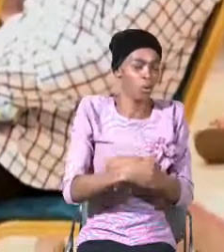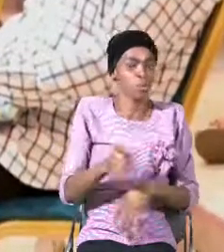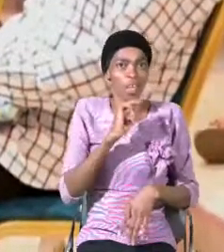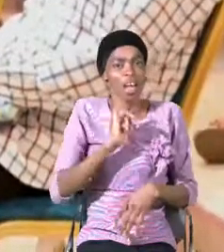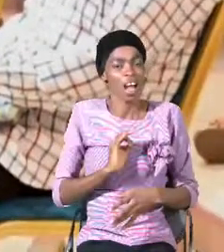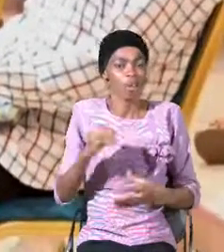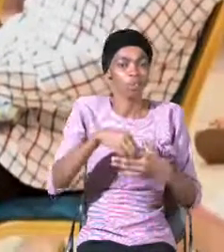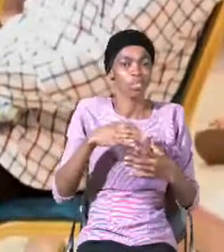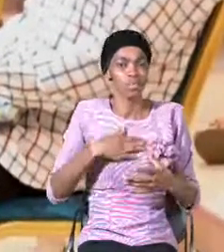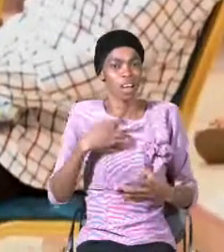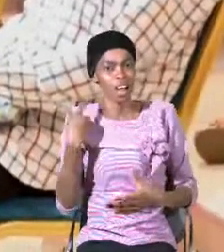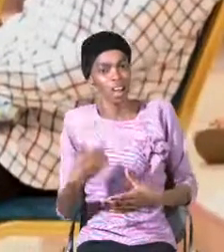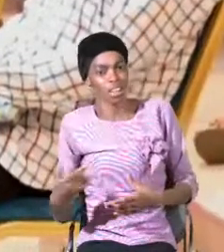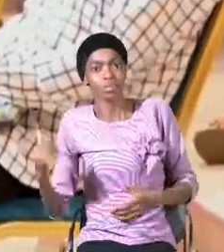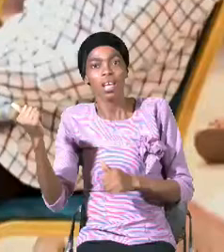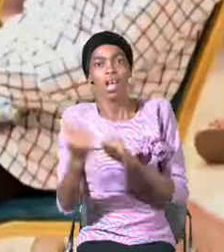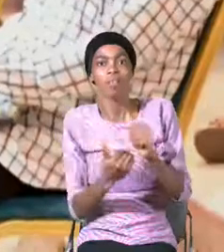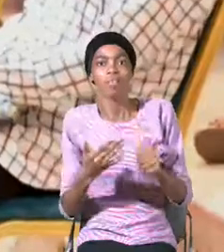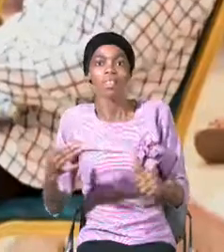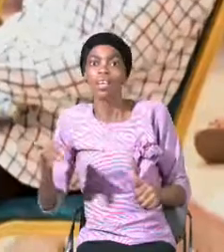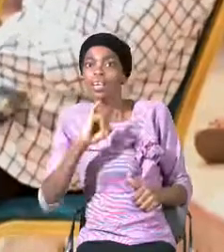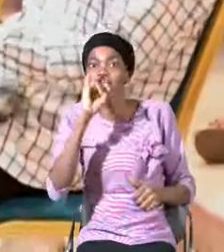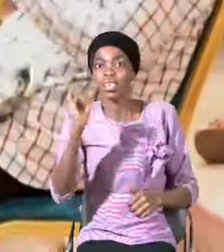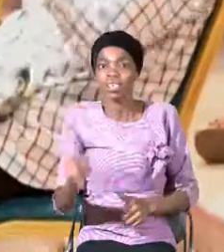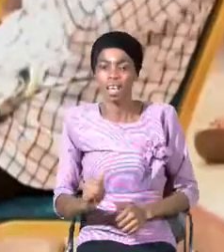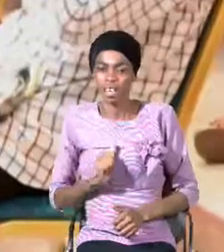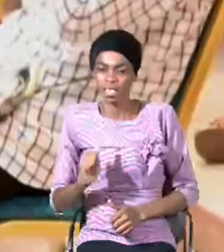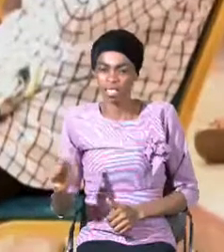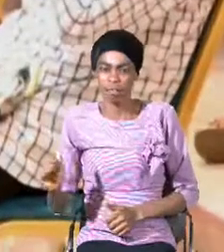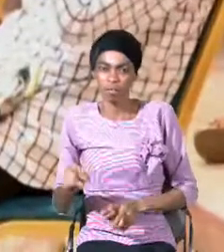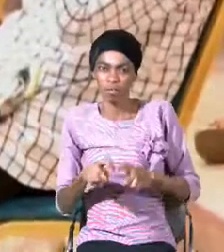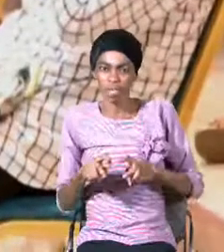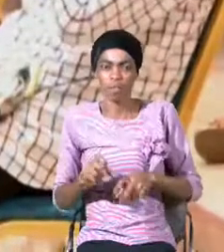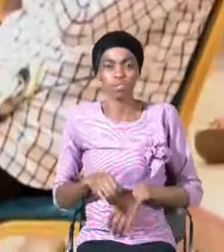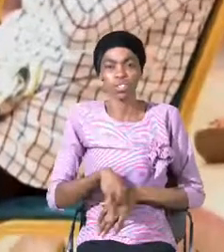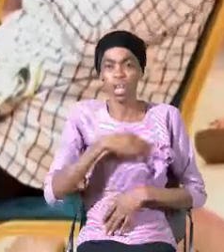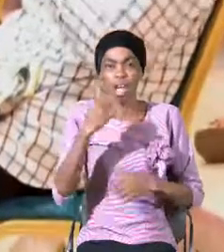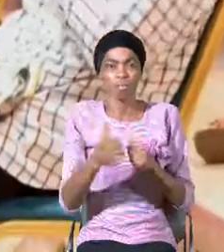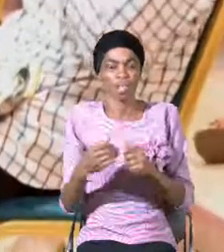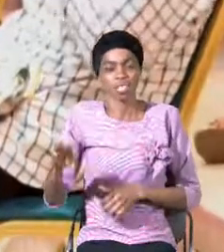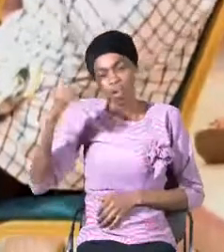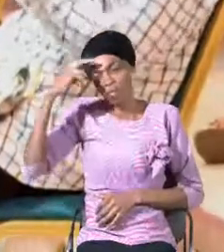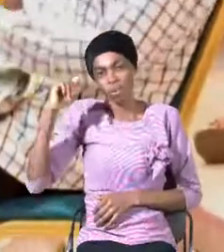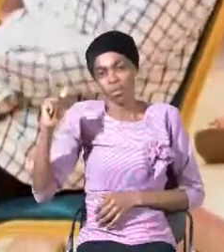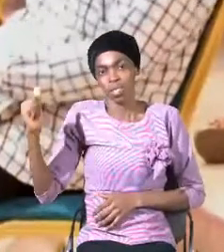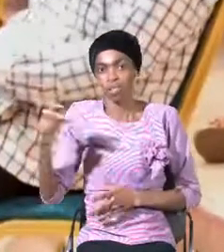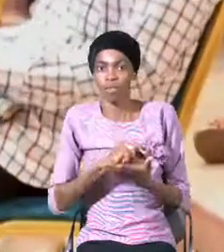ma récolte. Tout est centré sur lui. Tout seulement pour lui-même.